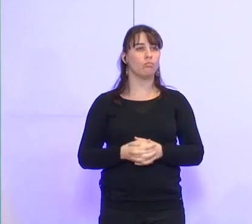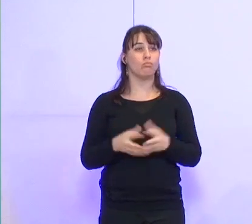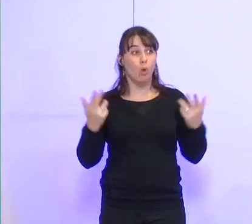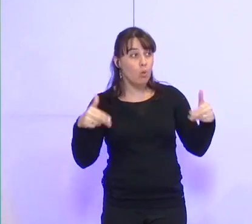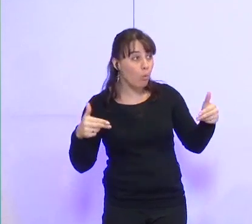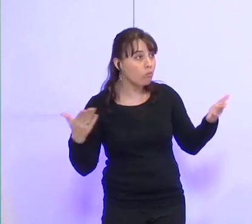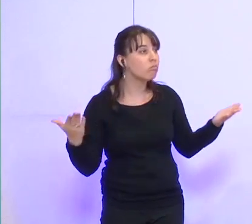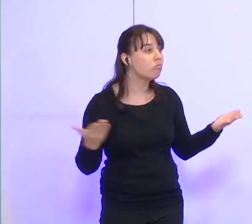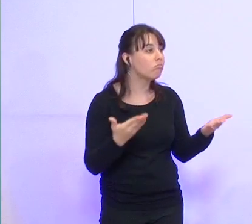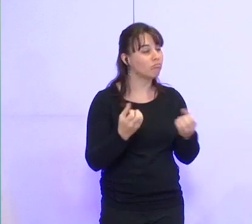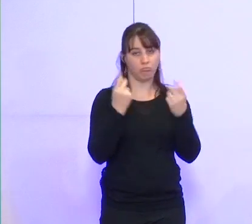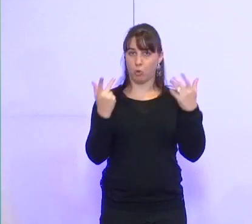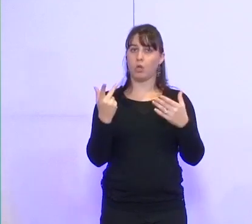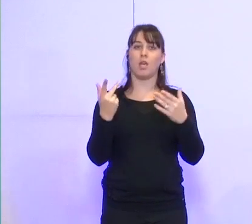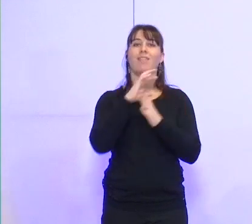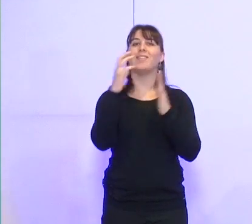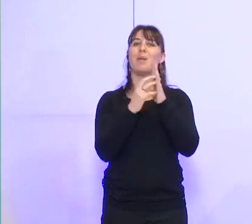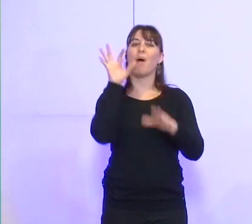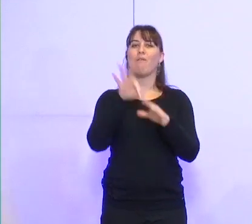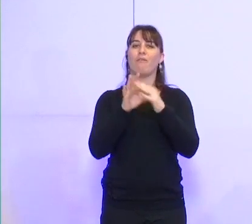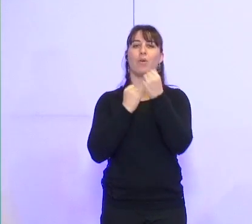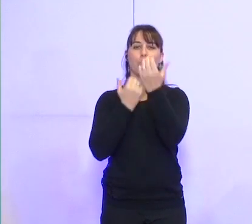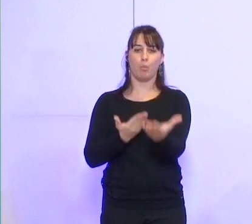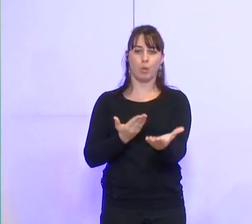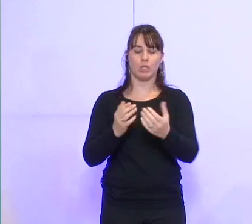Non. Je mets donc cette délibération aux voix.